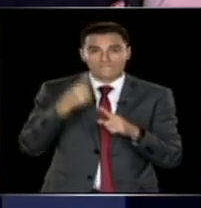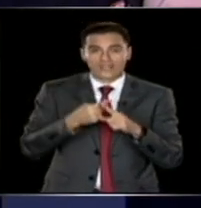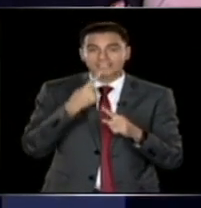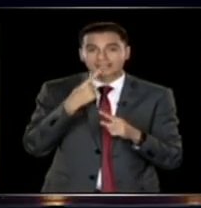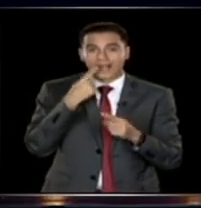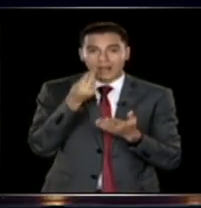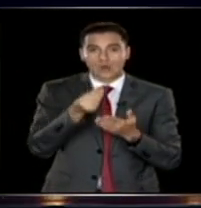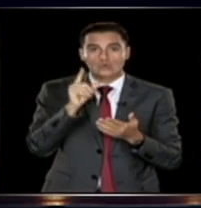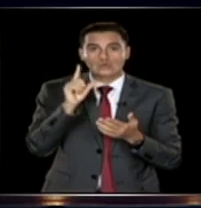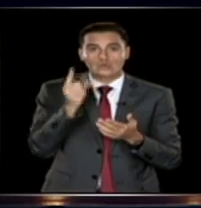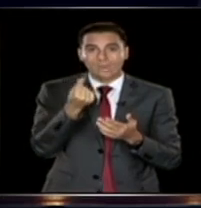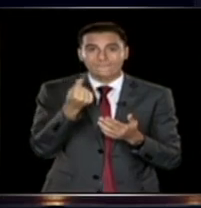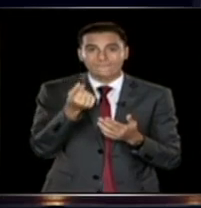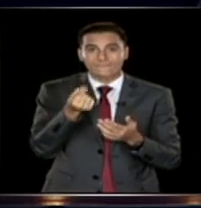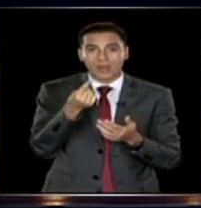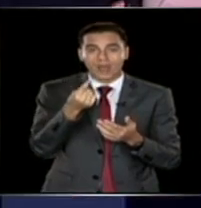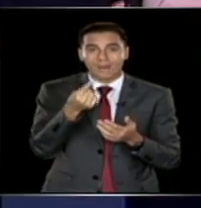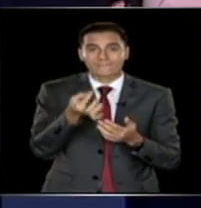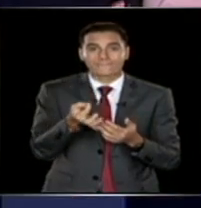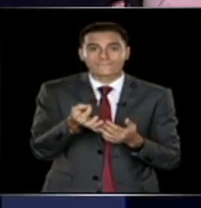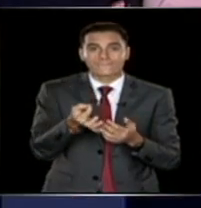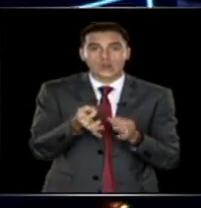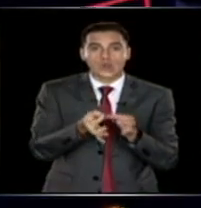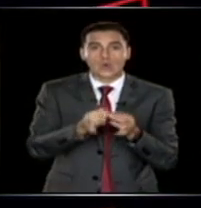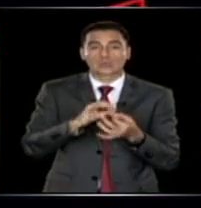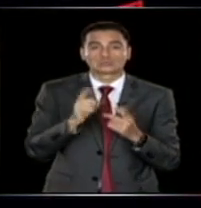إنجلترا. للأسف الشديد إجابة خاطئة.